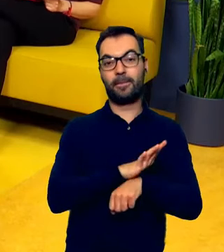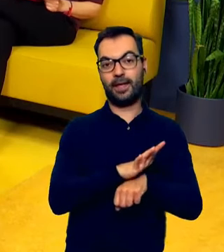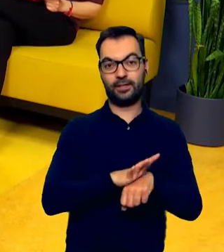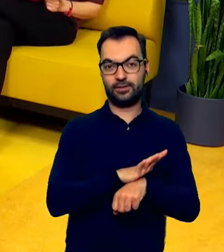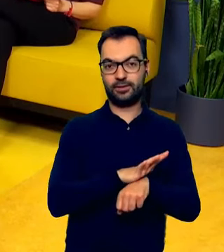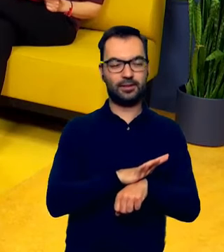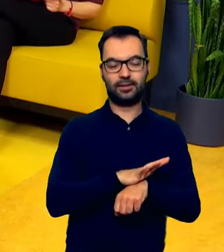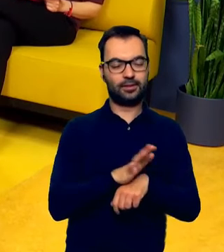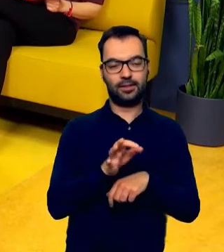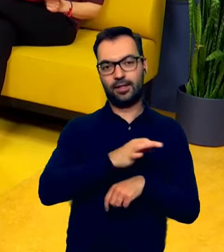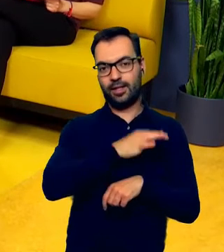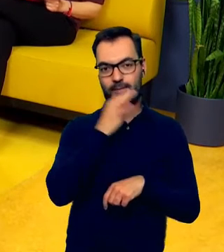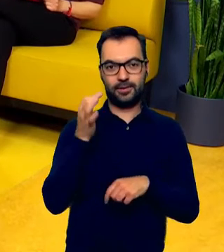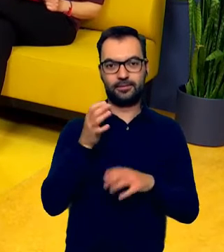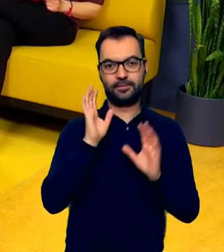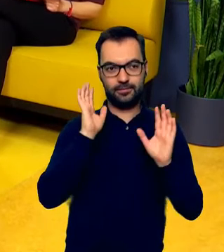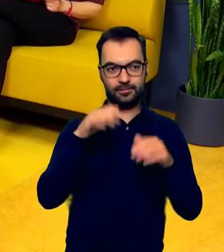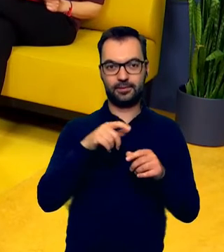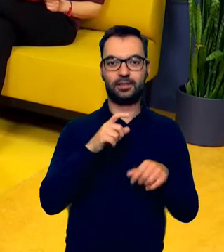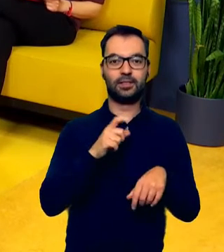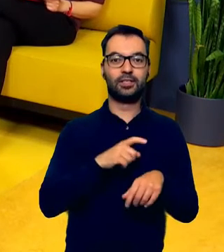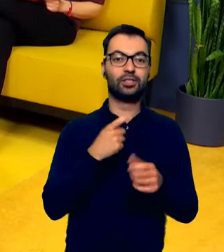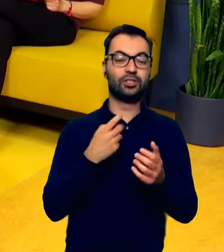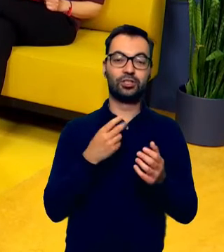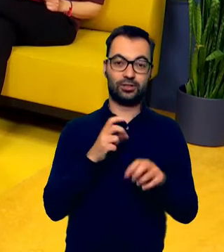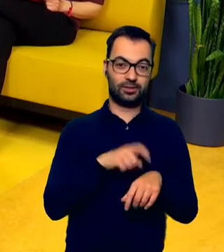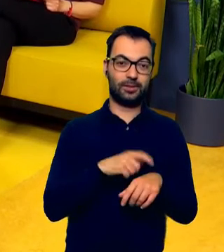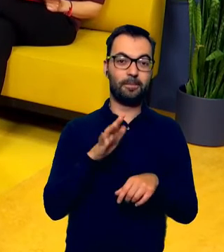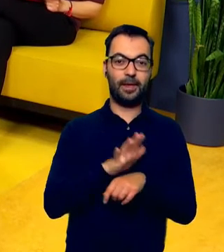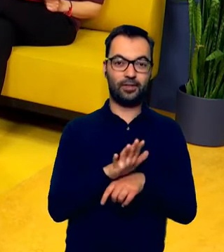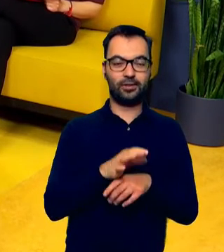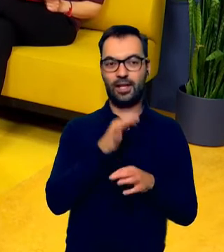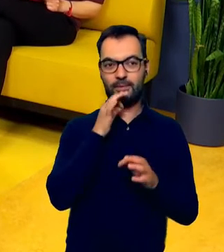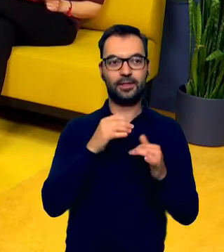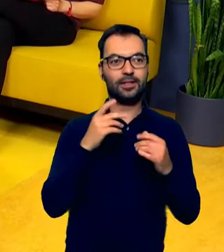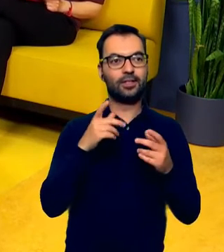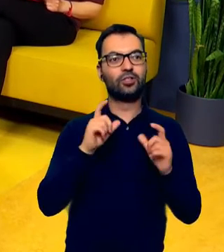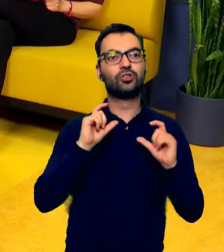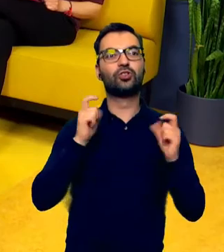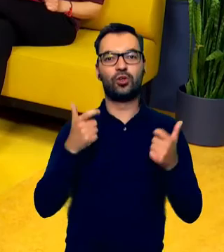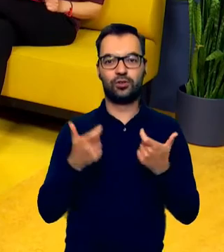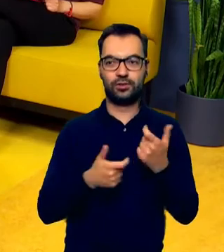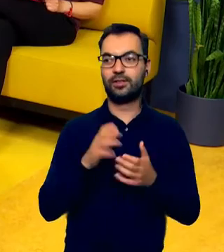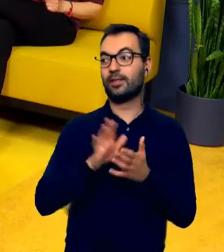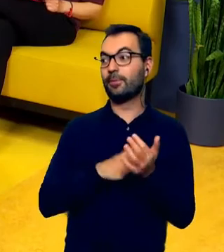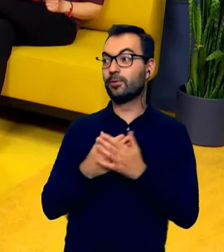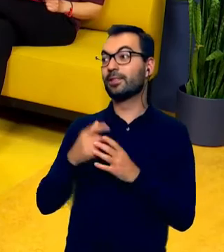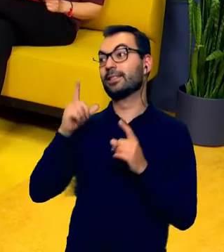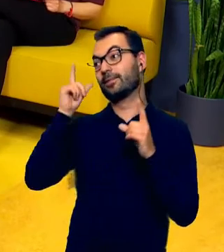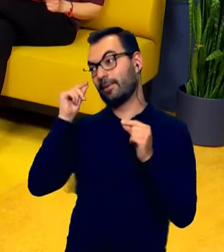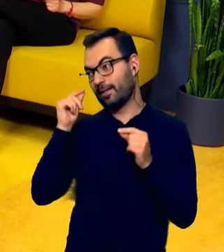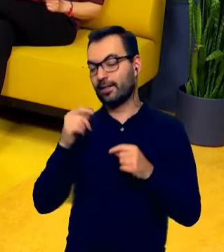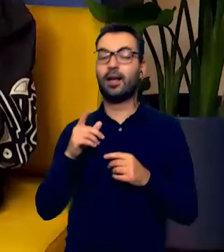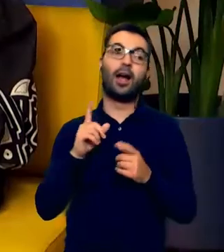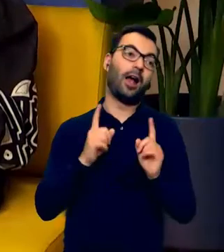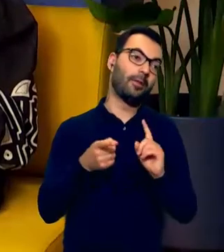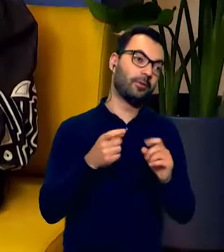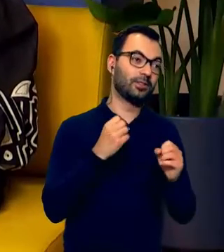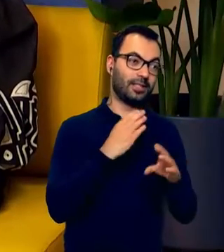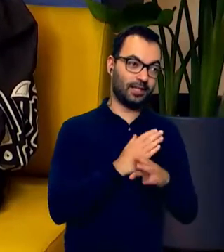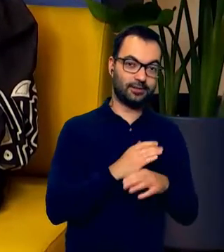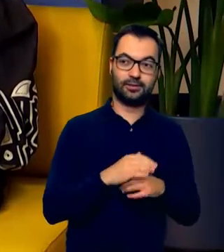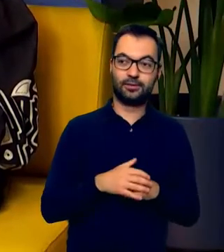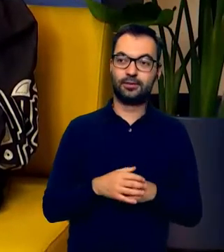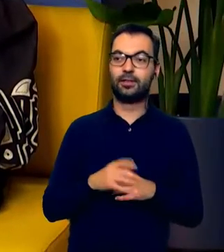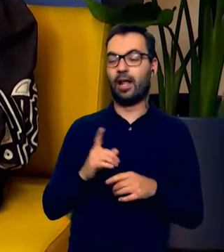na cokolwiek, lepiej przeznaczyć ten bezcenne 5 godzin na coś. Tak. Na przykład na sen. Tak, to albo jest na seks w